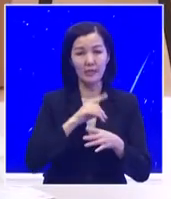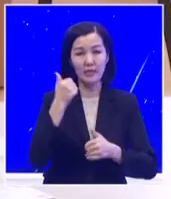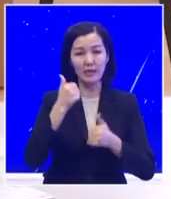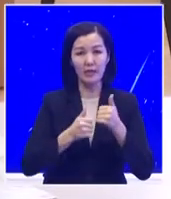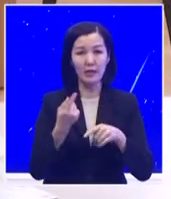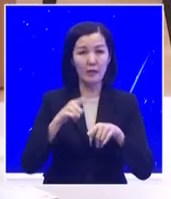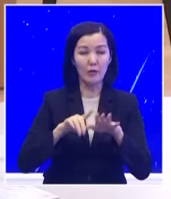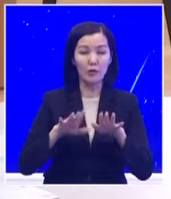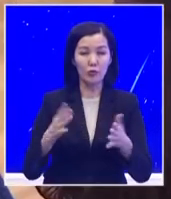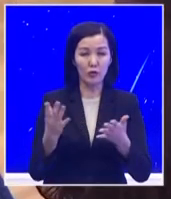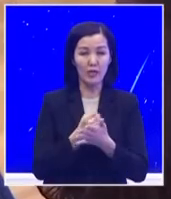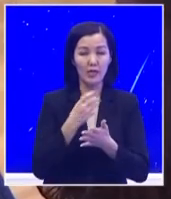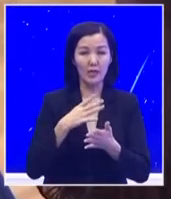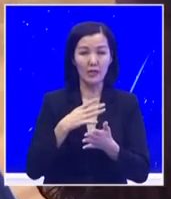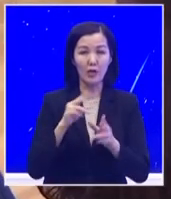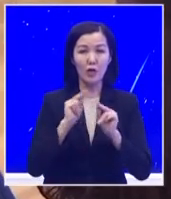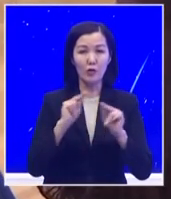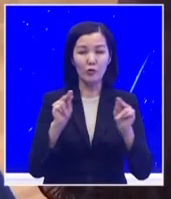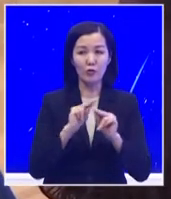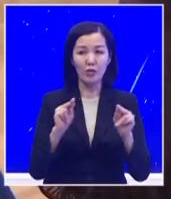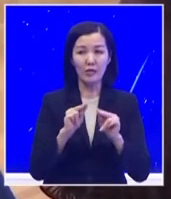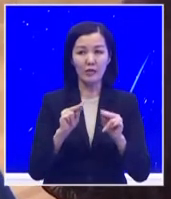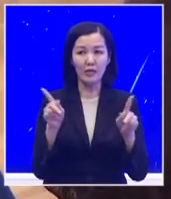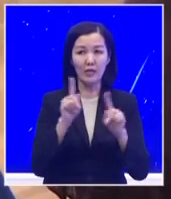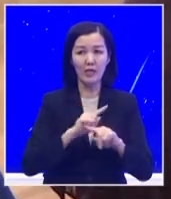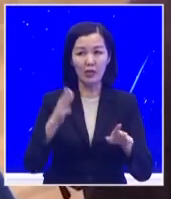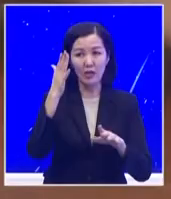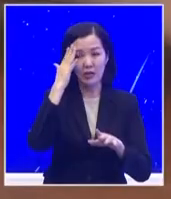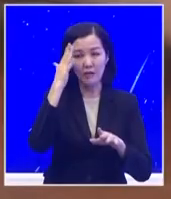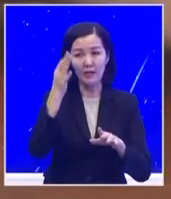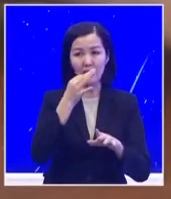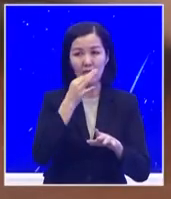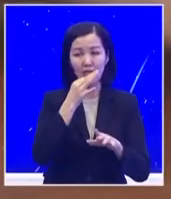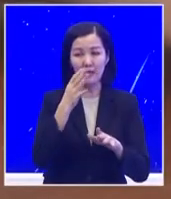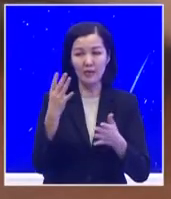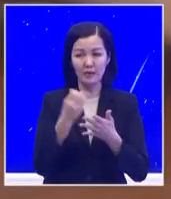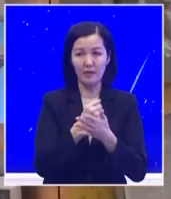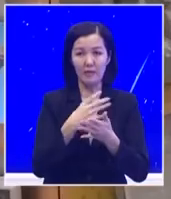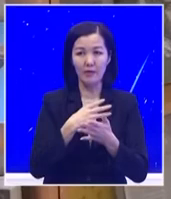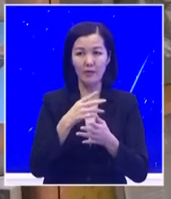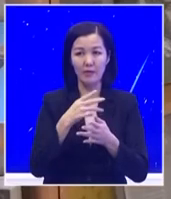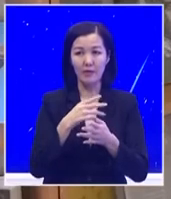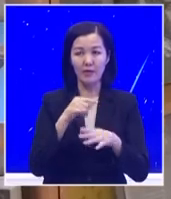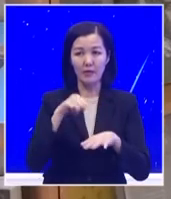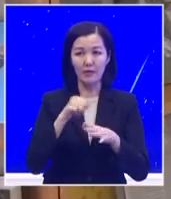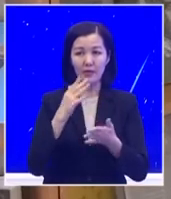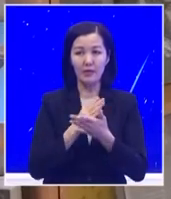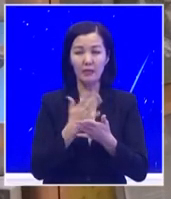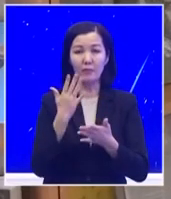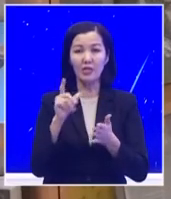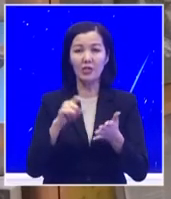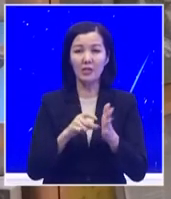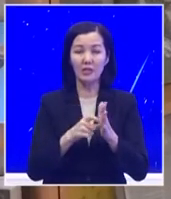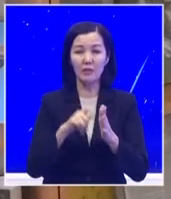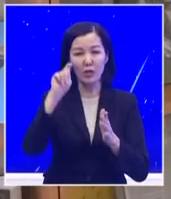оқушы бірінші орын еленді. Ұстазы шәкіртінің елден ерек қабілетін ерте байқағанын айтады. 5-ші сыныпта осы баланың